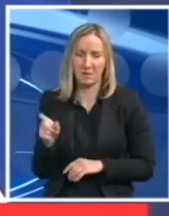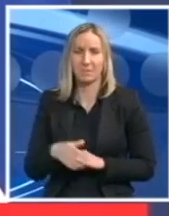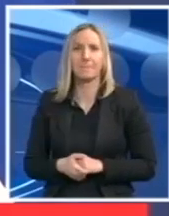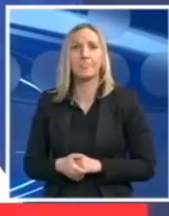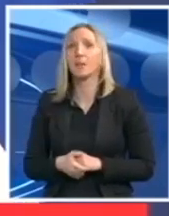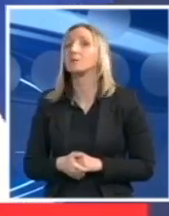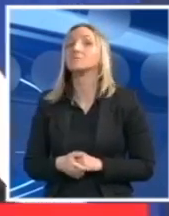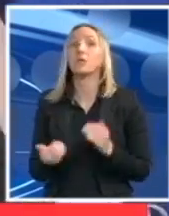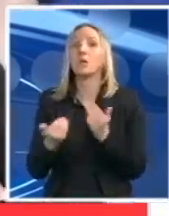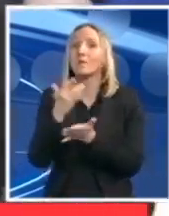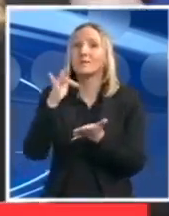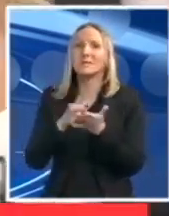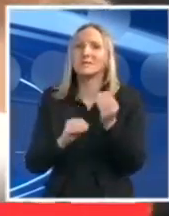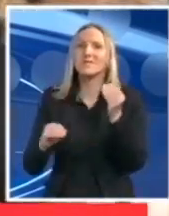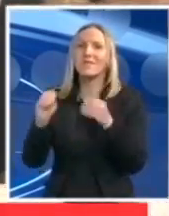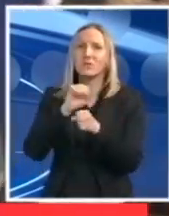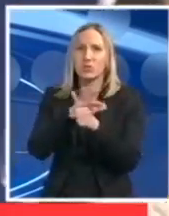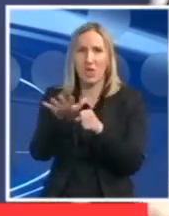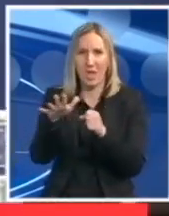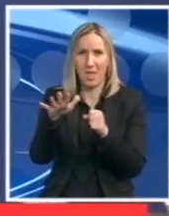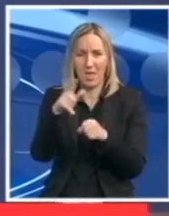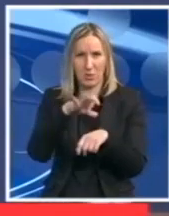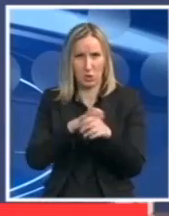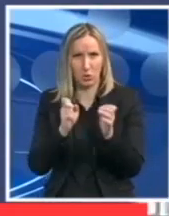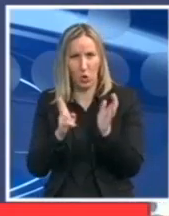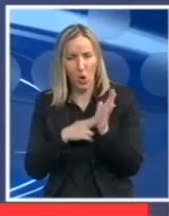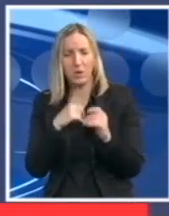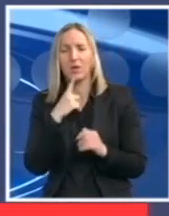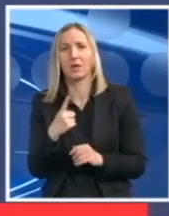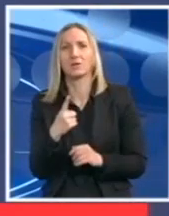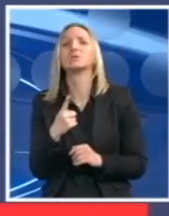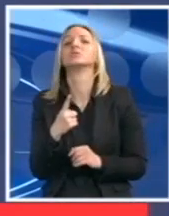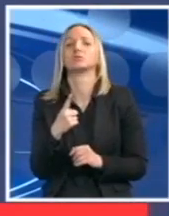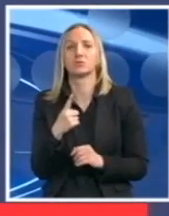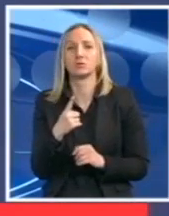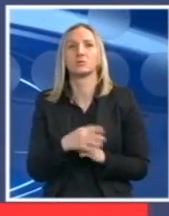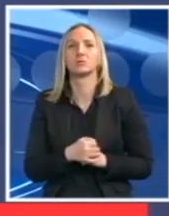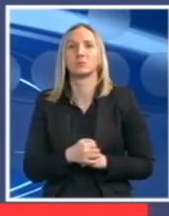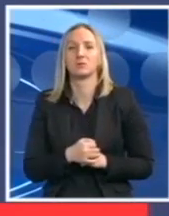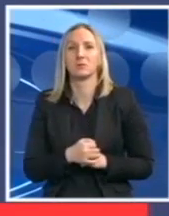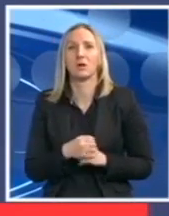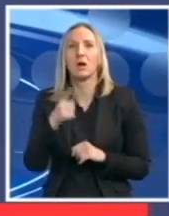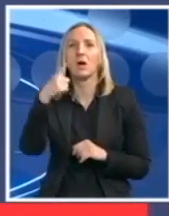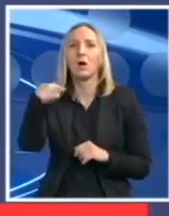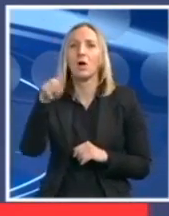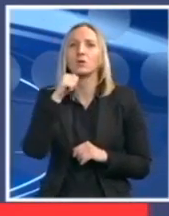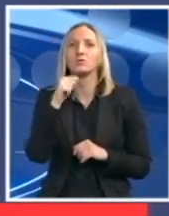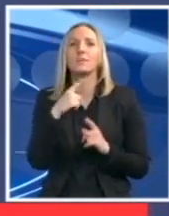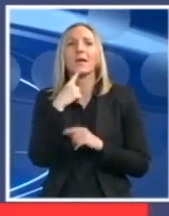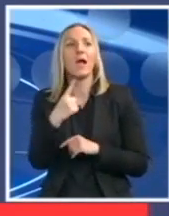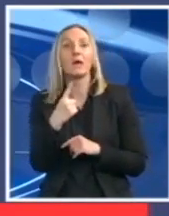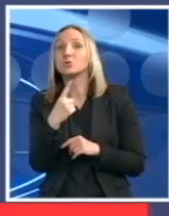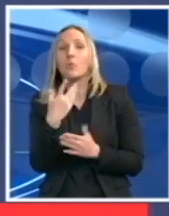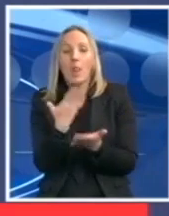Nova žarišta jednostavno se na osnovu broja otkrivenih slučajeva i ono što mi kažemo incidencija. Ne samo